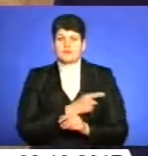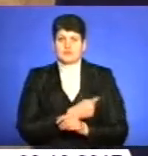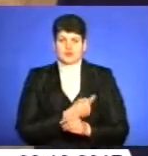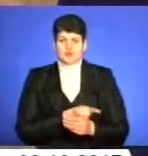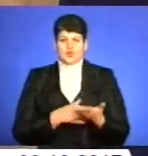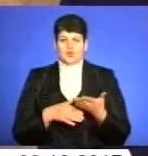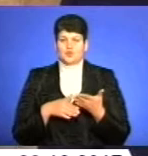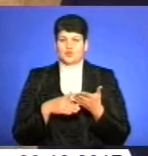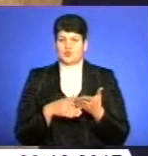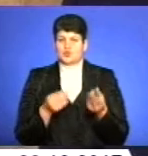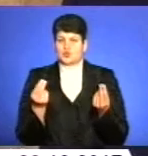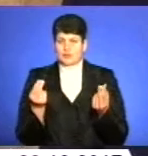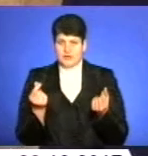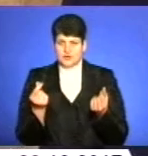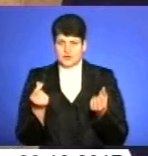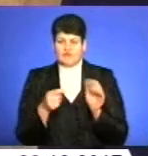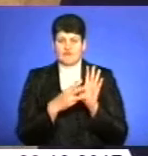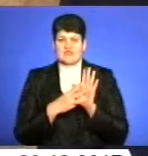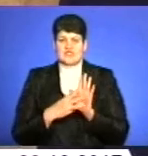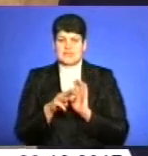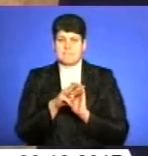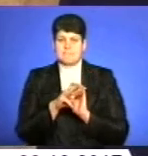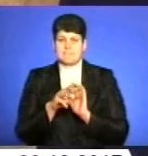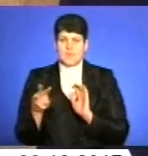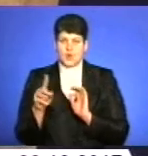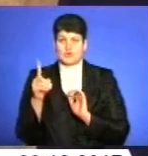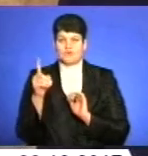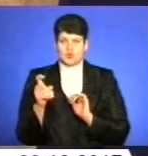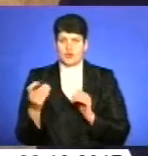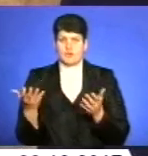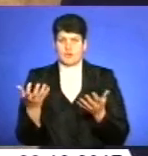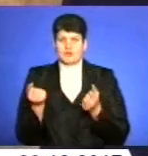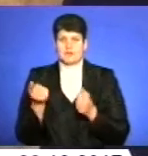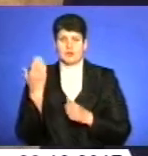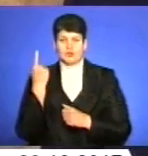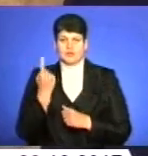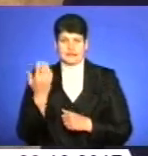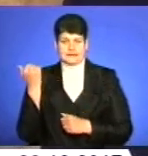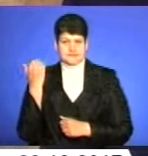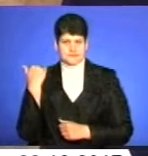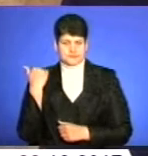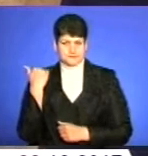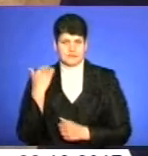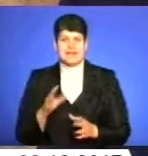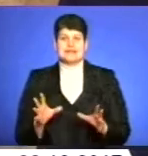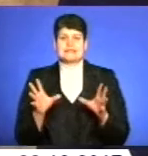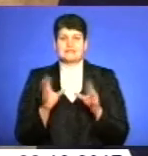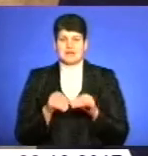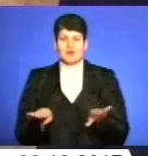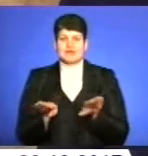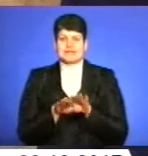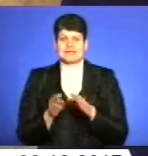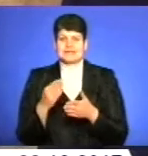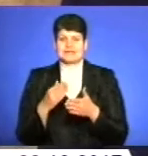субвенцією, це 8 мільйонів 100, яку ми отримали тиждень тому, спільно закрити